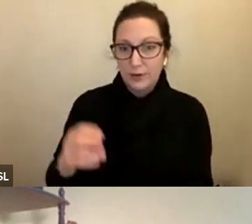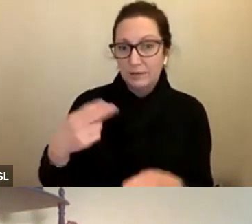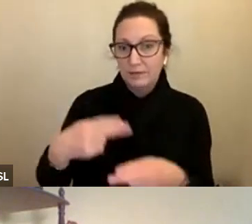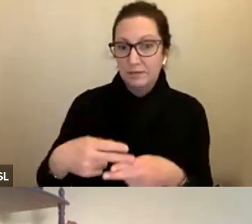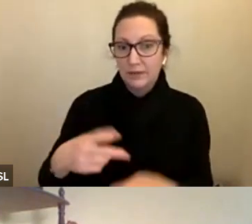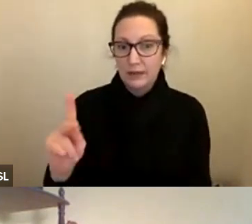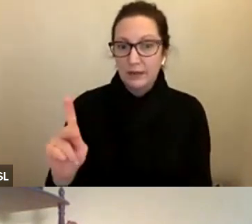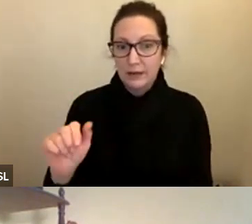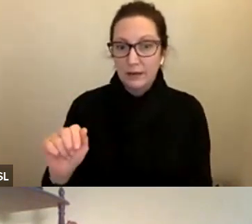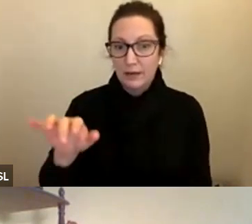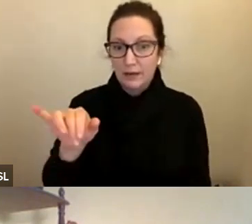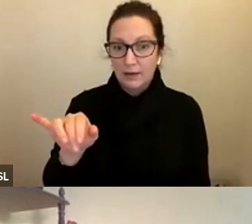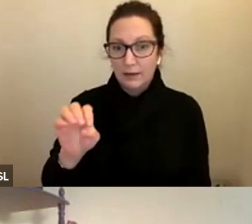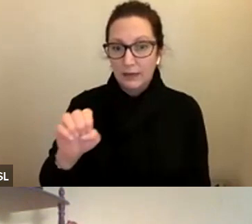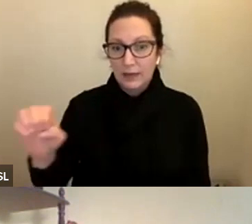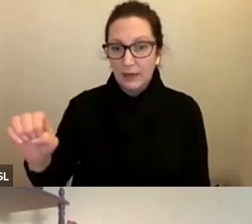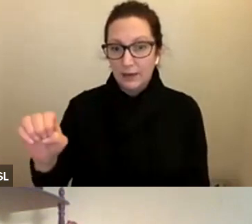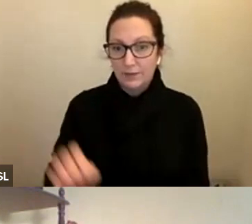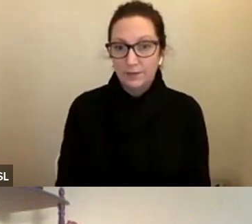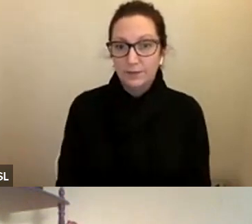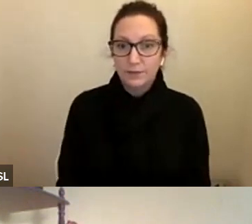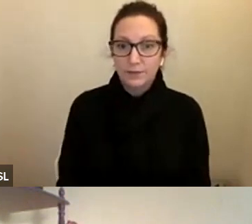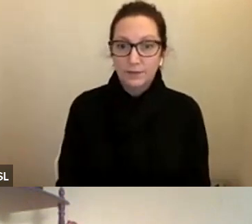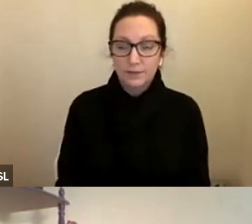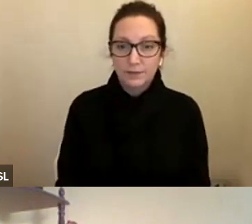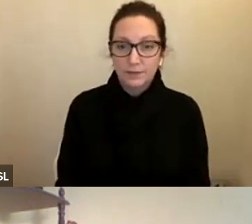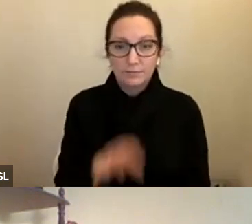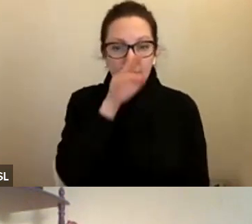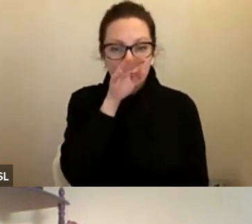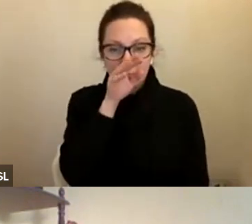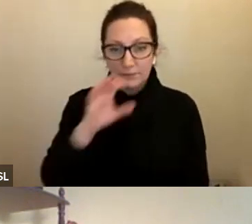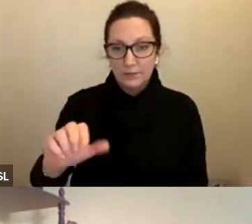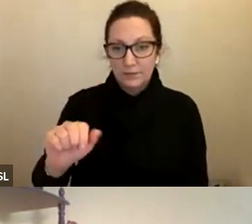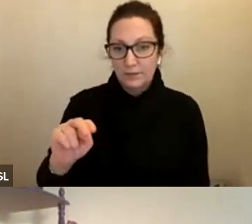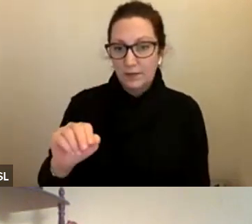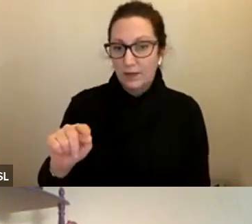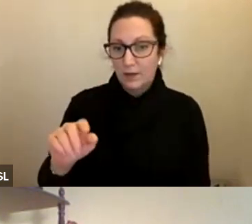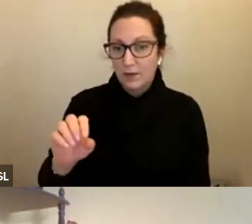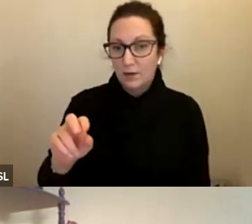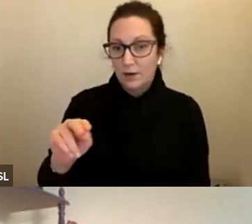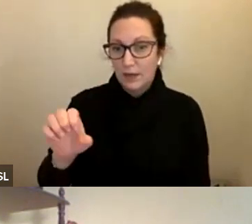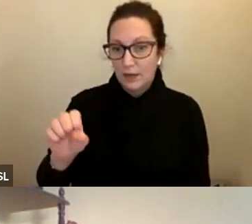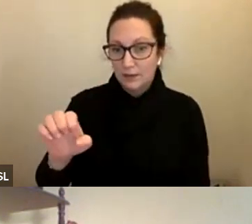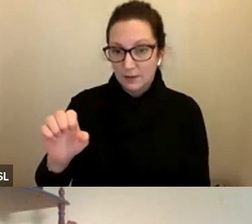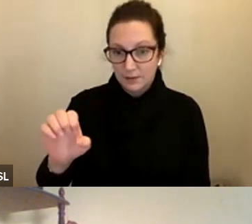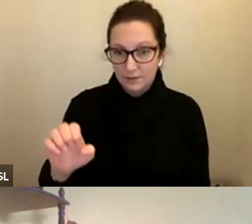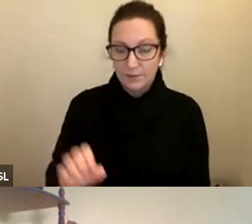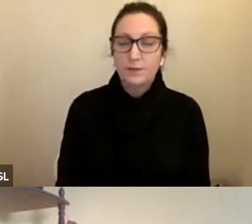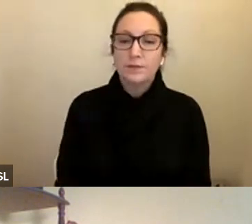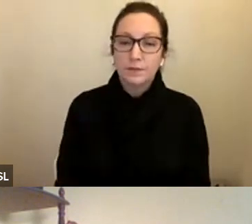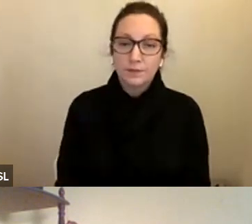you please give the Zoom instructions in Cantonese? Hi, my name is Kai Yi. I will be your Cantonese interpreter